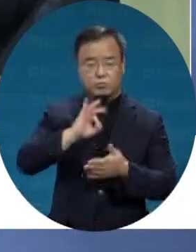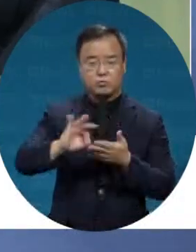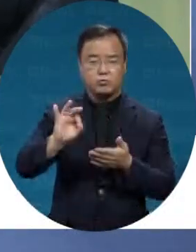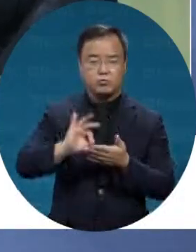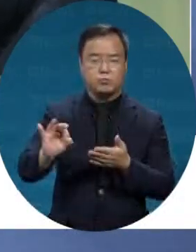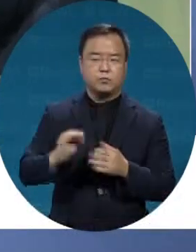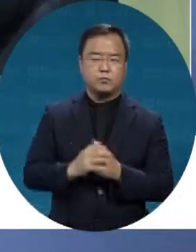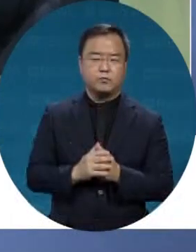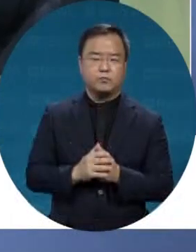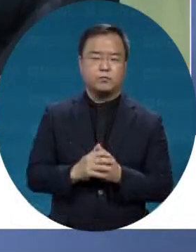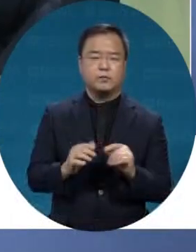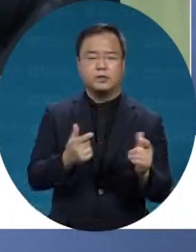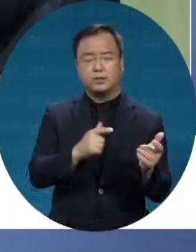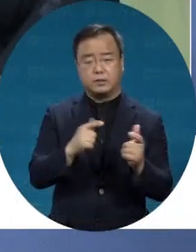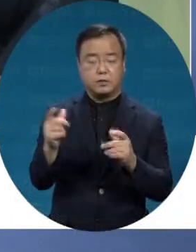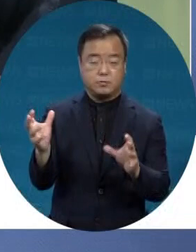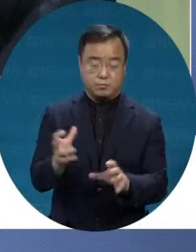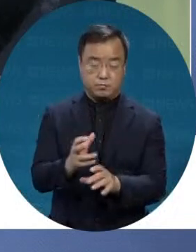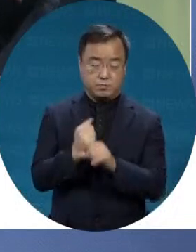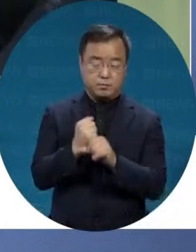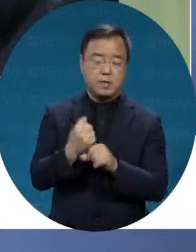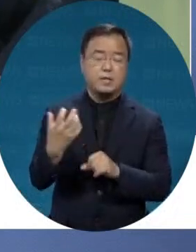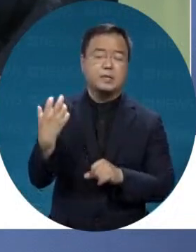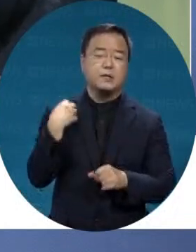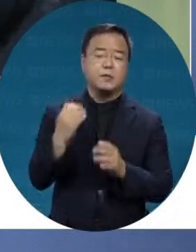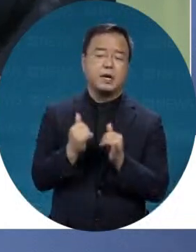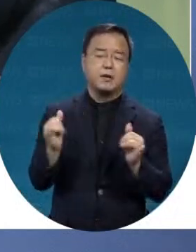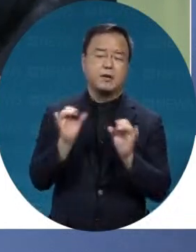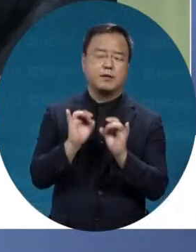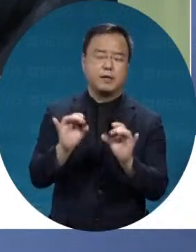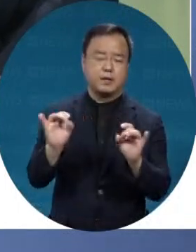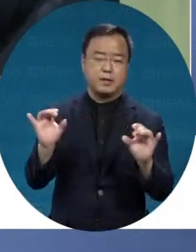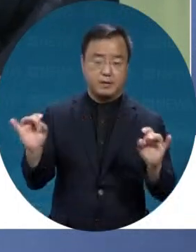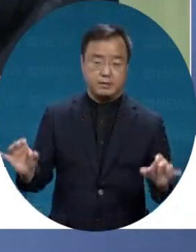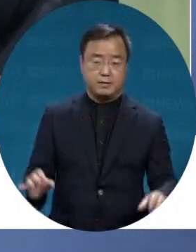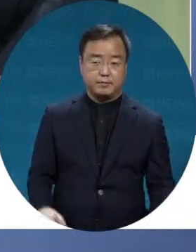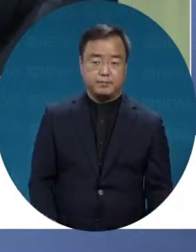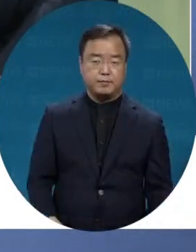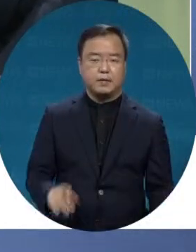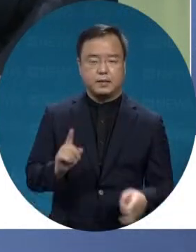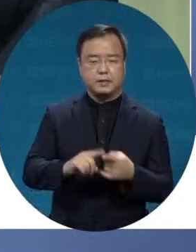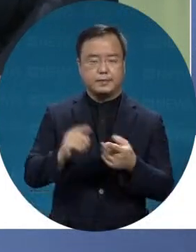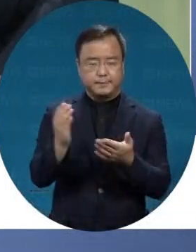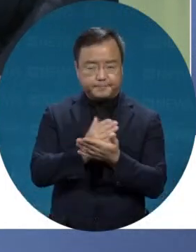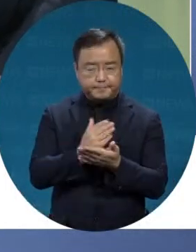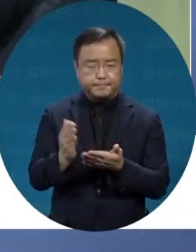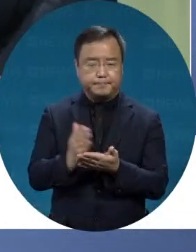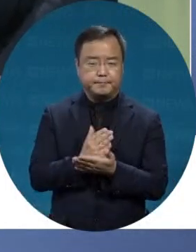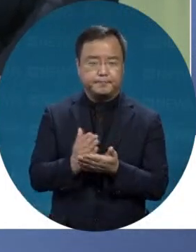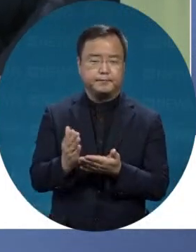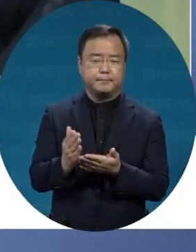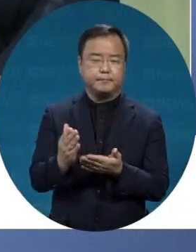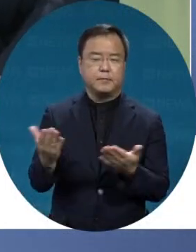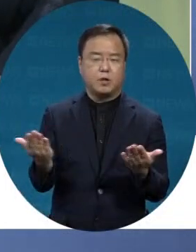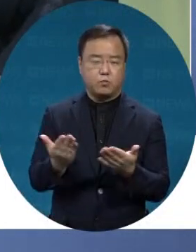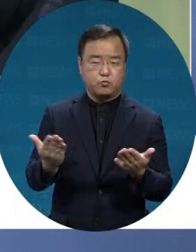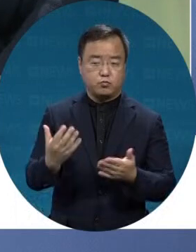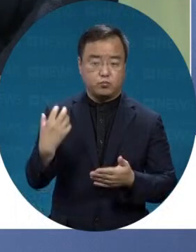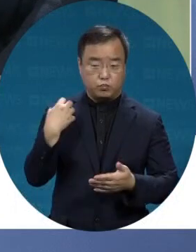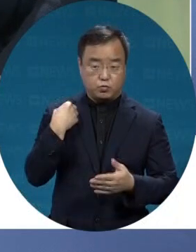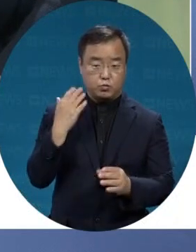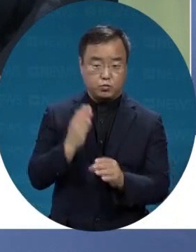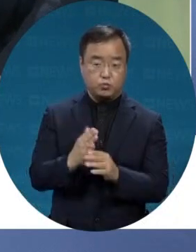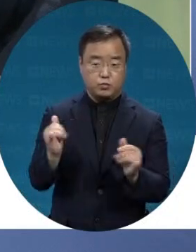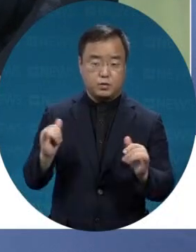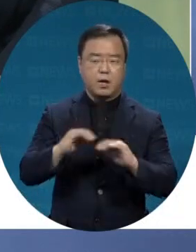그래서 이런 것들을 이제 담당하시는 창설사가 다 따로 있다는 거죠 그래서 이런 분화된 업무를 지금 하고 계시는 분들